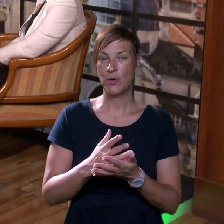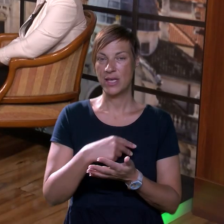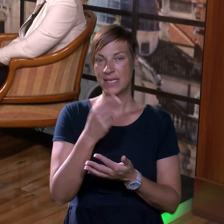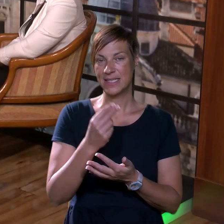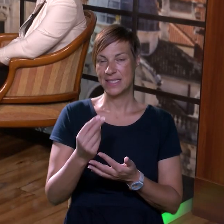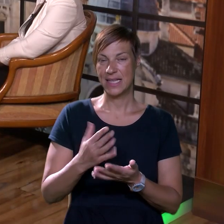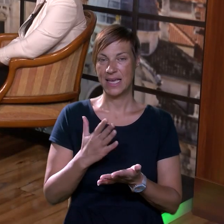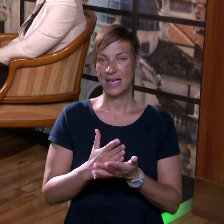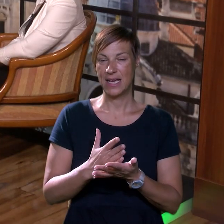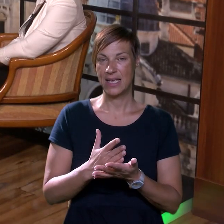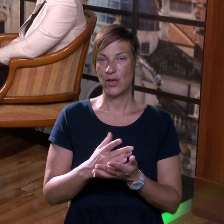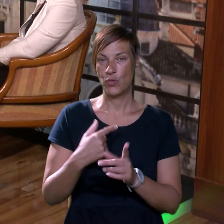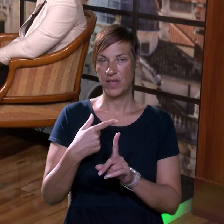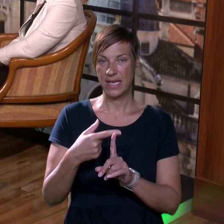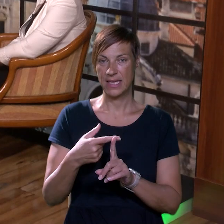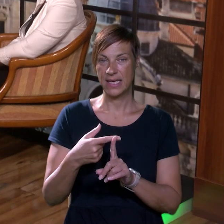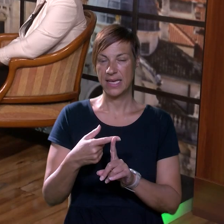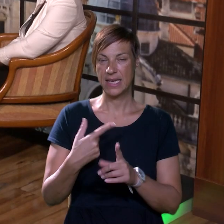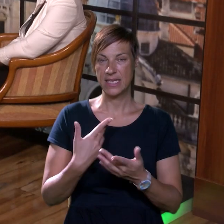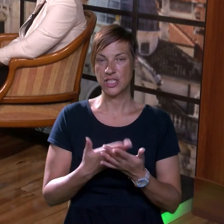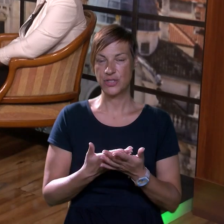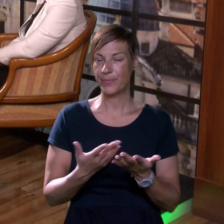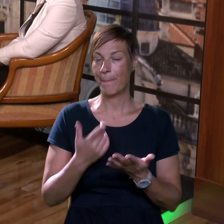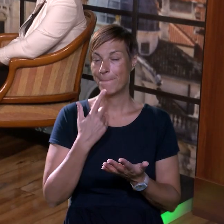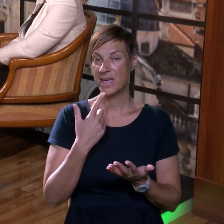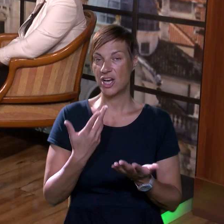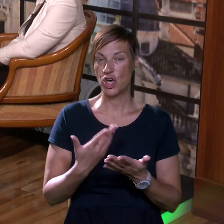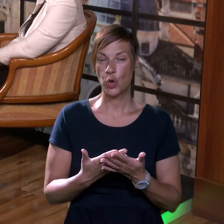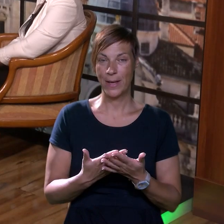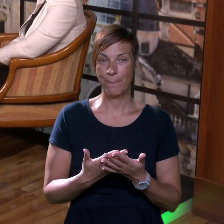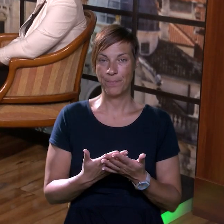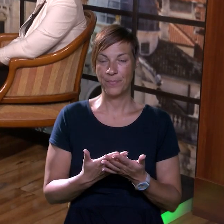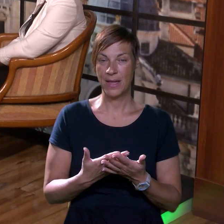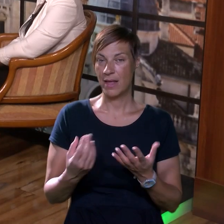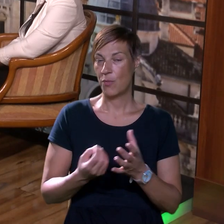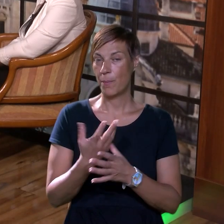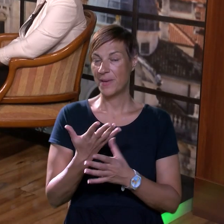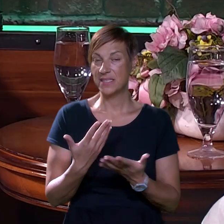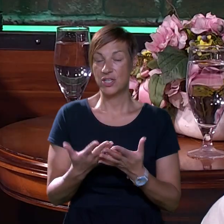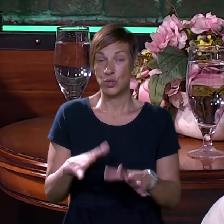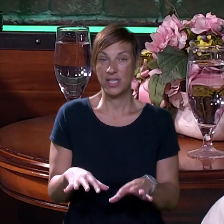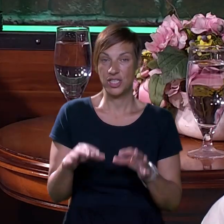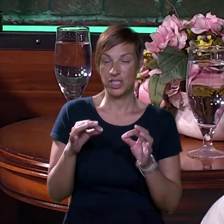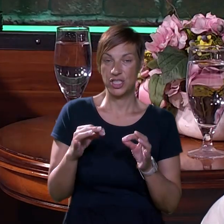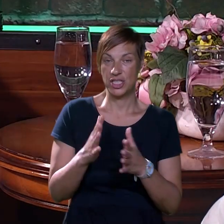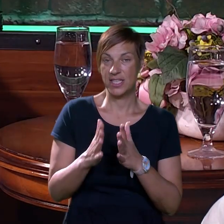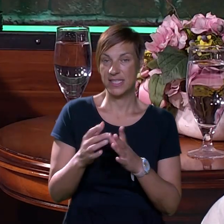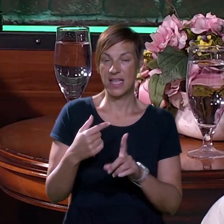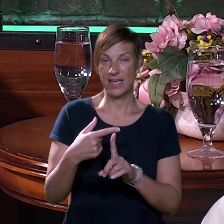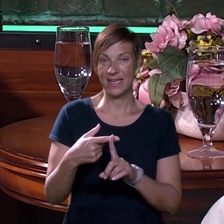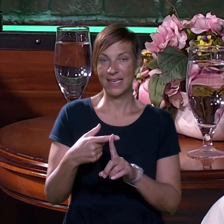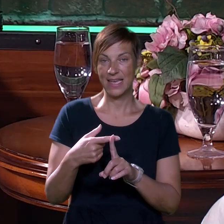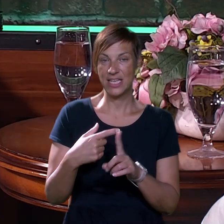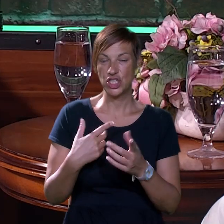je uvijek križ. U bilo kojem pejzažu neđe ćeš naći znak